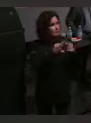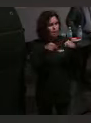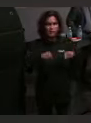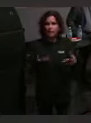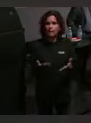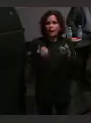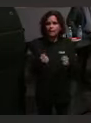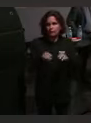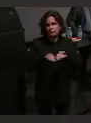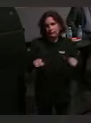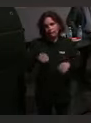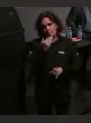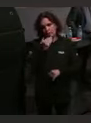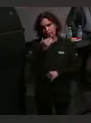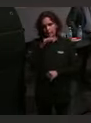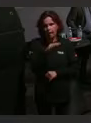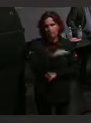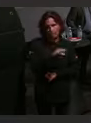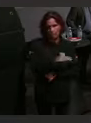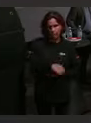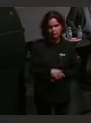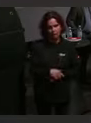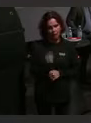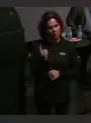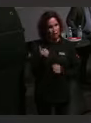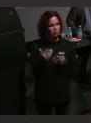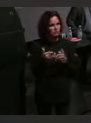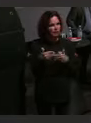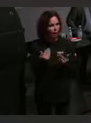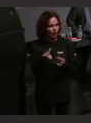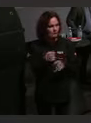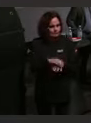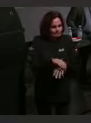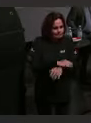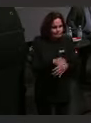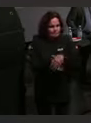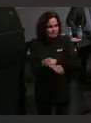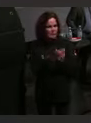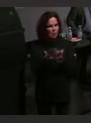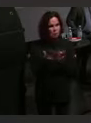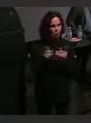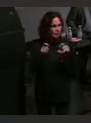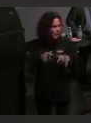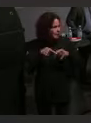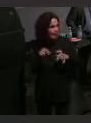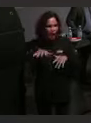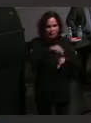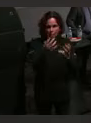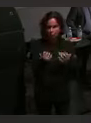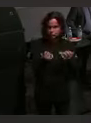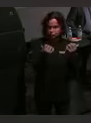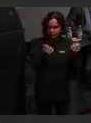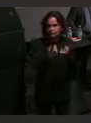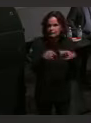bærekraftscenen mandag ettermiddag, første dag, litt sånn skolestart-vibba over alle til stede I salen, og